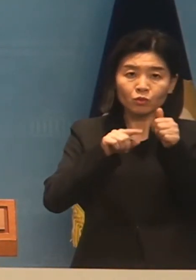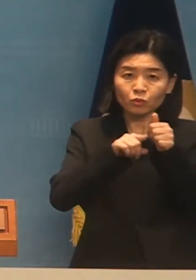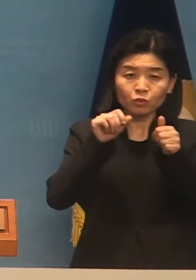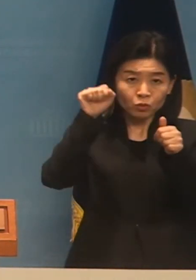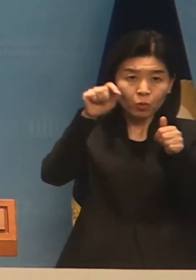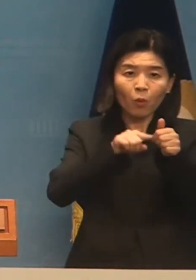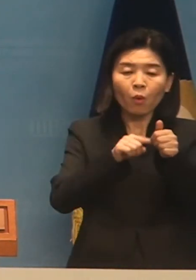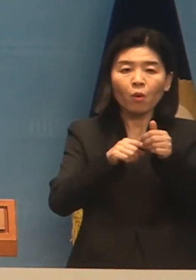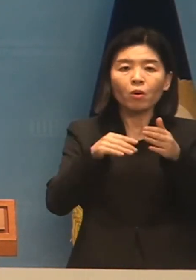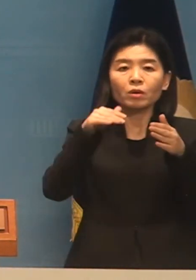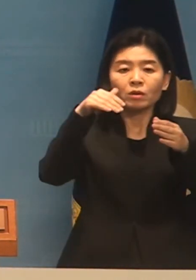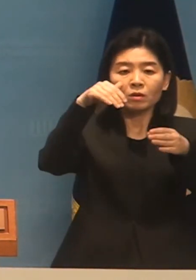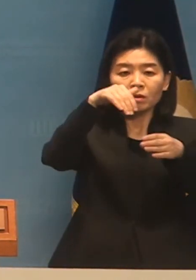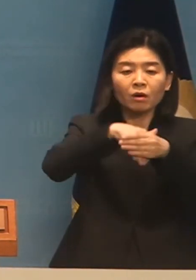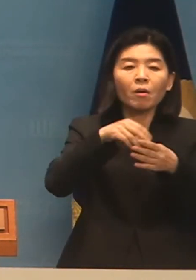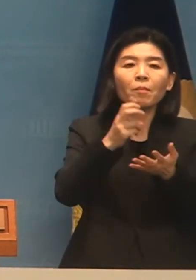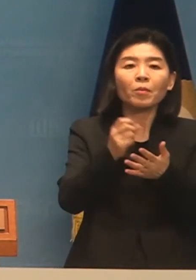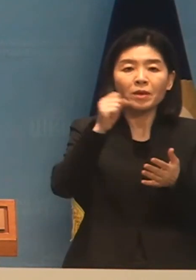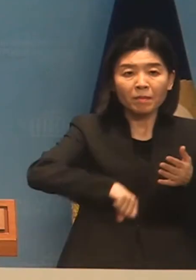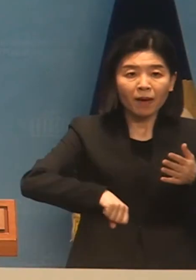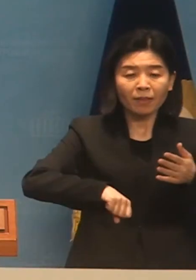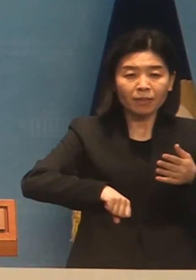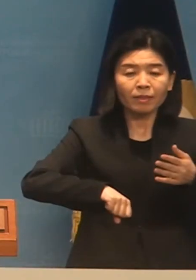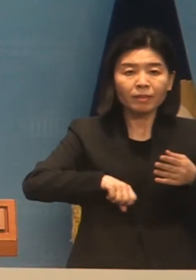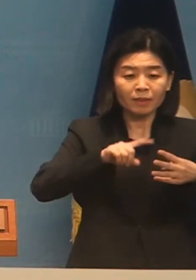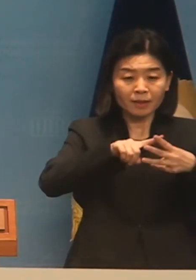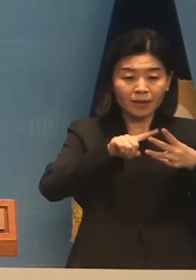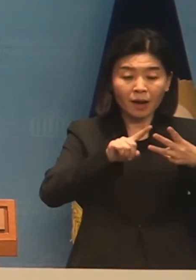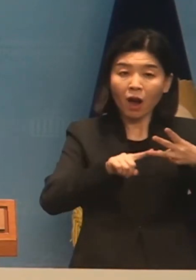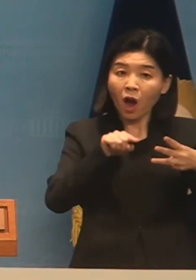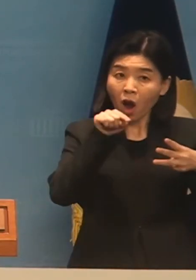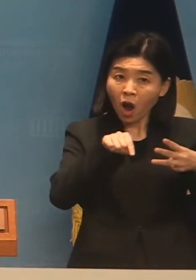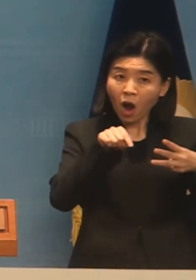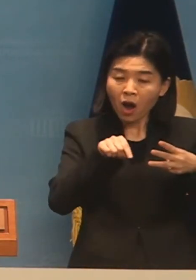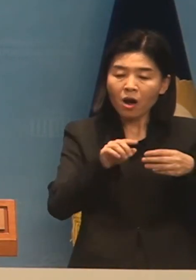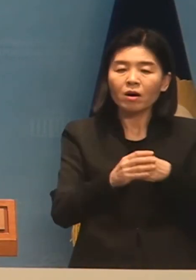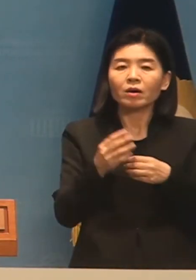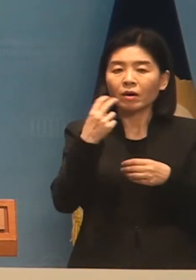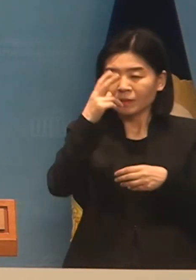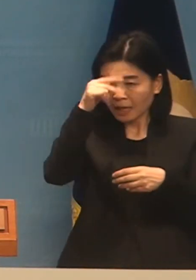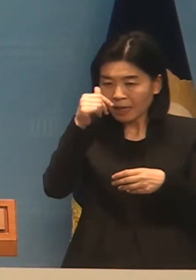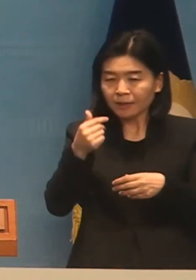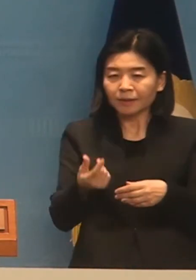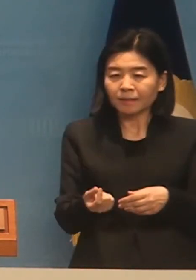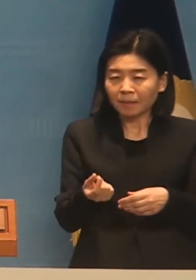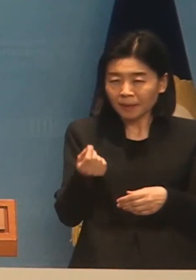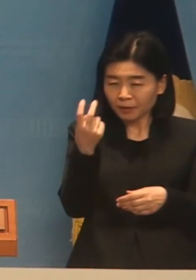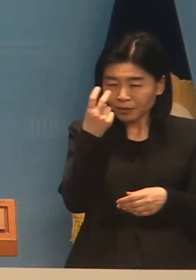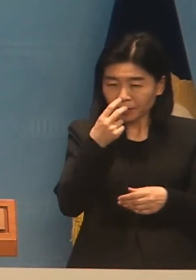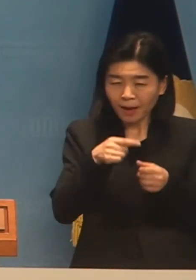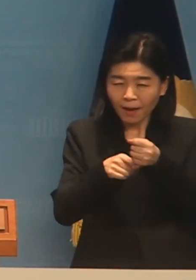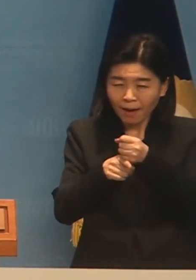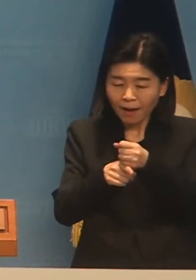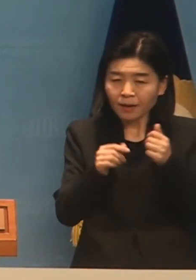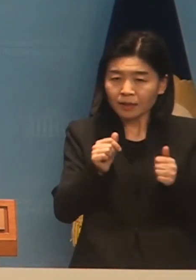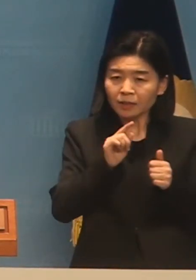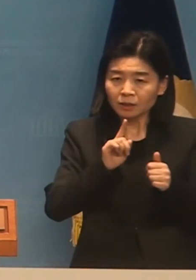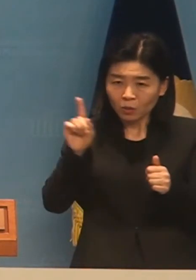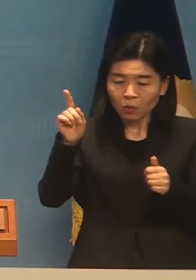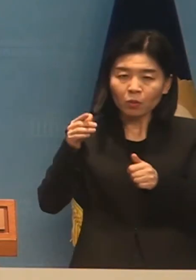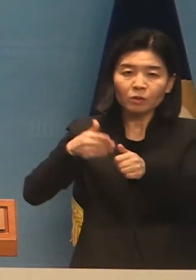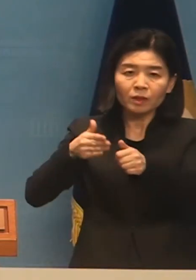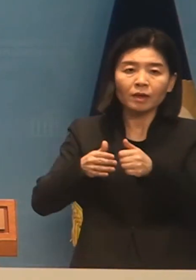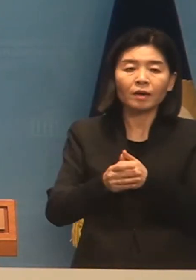대해 3대 사건에 대해 검찰의 신속한 수사와 기소를 촉구하는 기자회견을 개최하게 이르렀습니다.